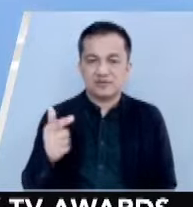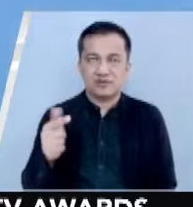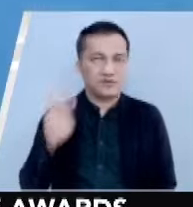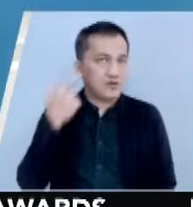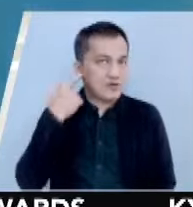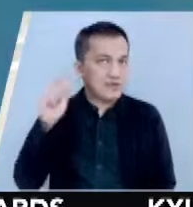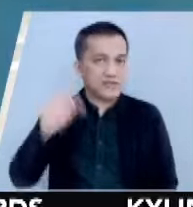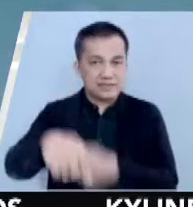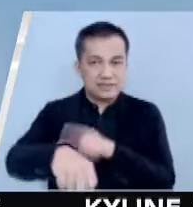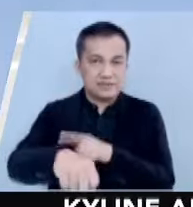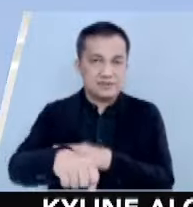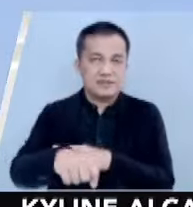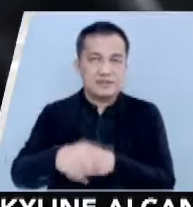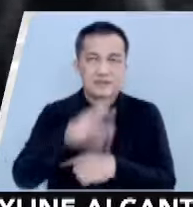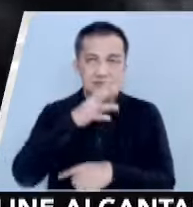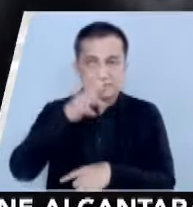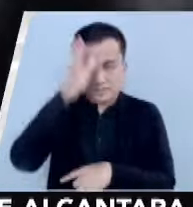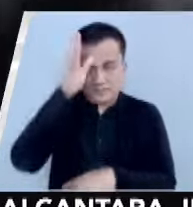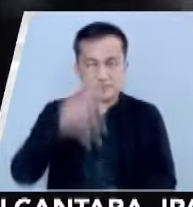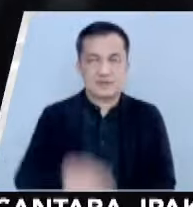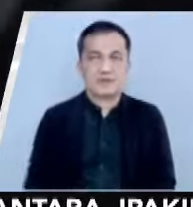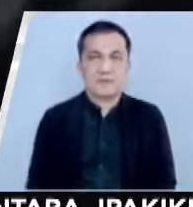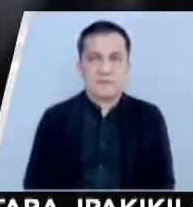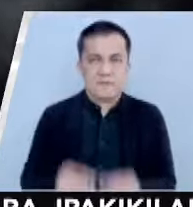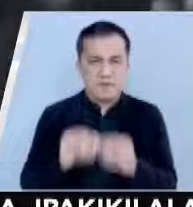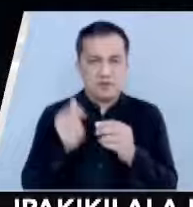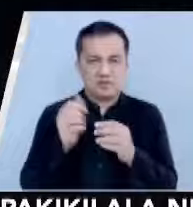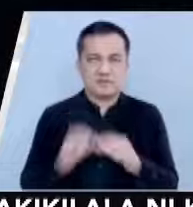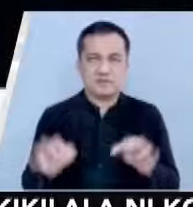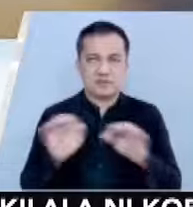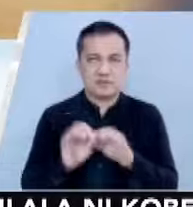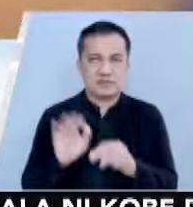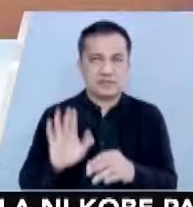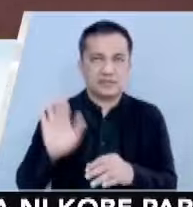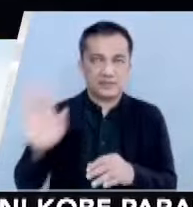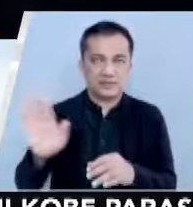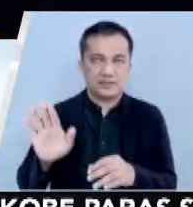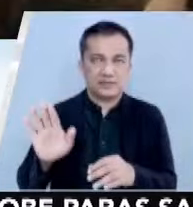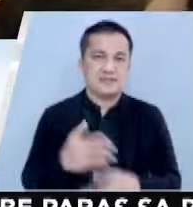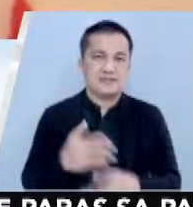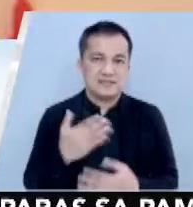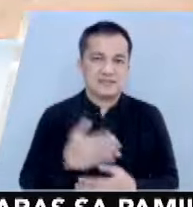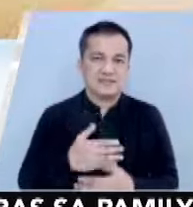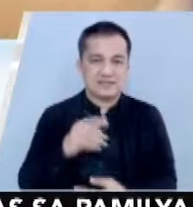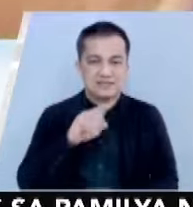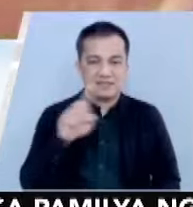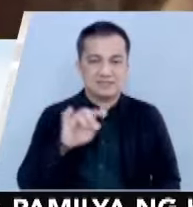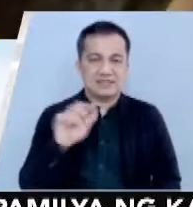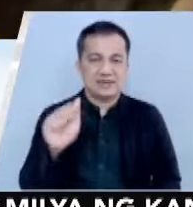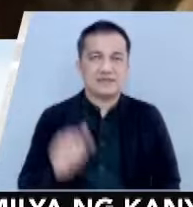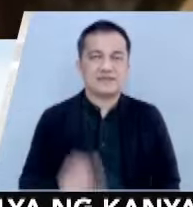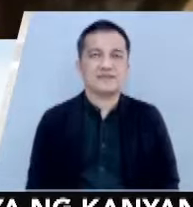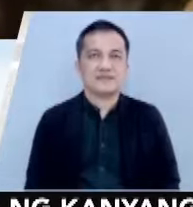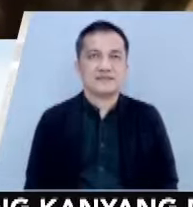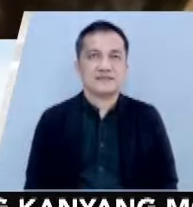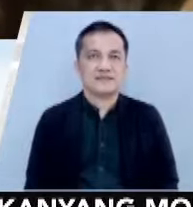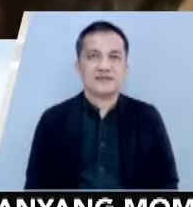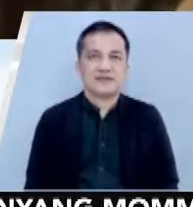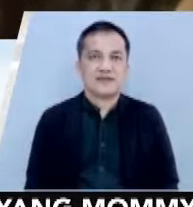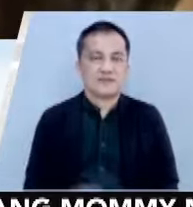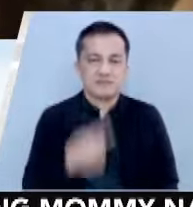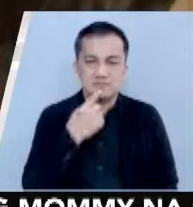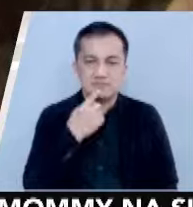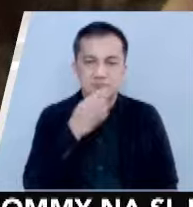isang magulang. Pero ang pinakamahalaga raw sa kanya, nag-enjoy si Zia. Kahit di pa siya nagbubuka ng bibig niya,